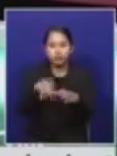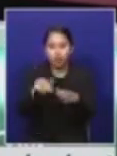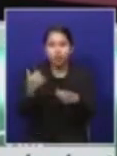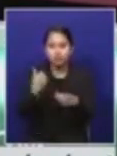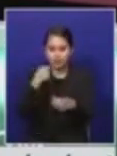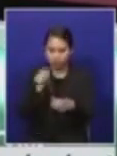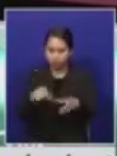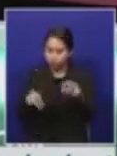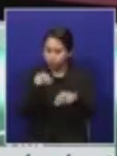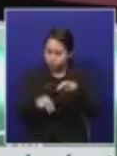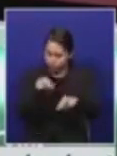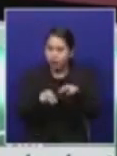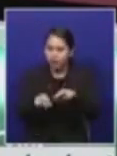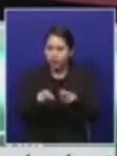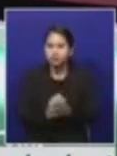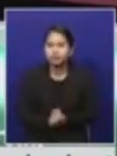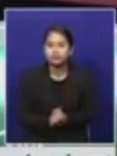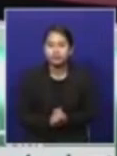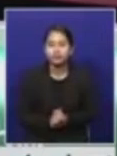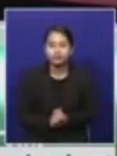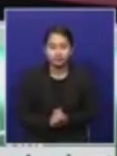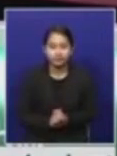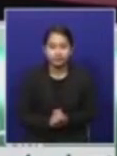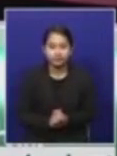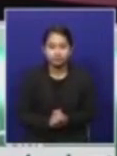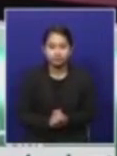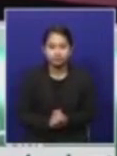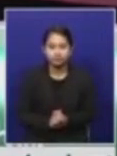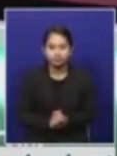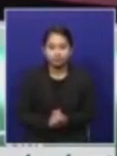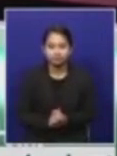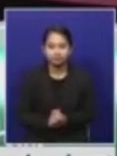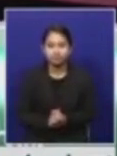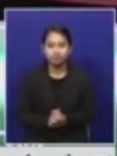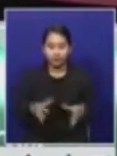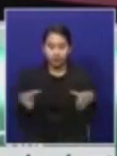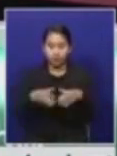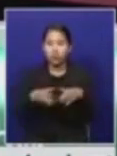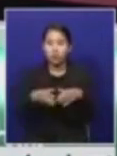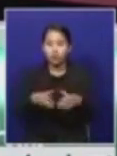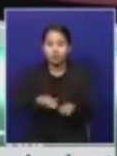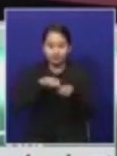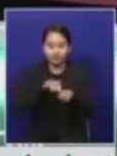คนเขาตกงานครับต้องเข้าไปดูแลต้องเข้าไปYo yaอีกและและกลุ่มเกษตรกรประเด็นกรณีข้าได้จัดการ